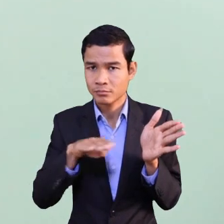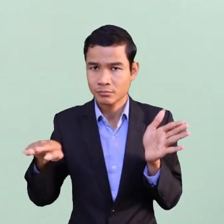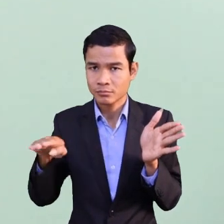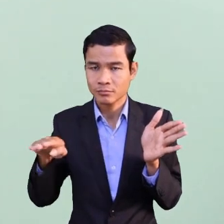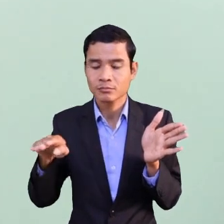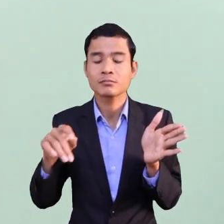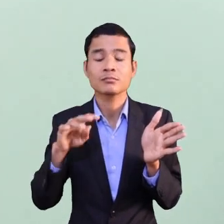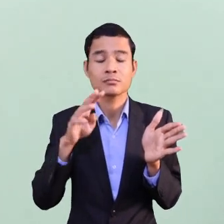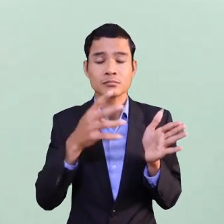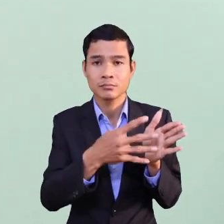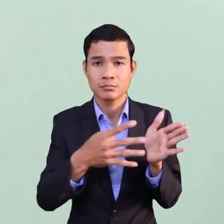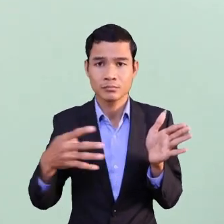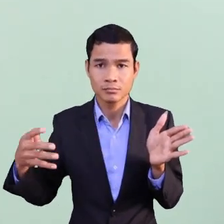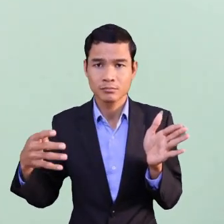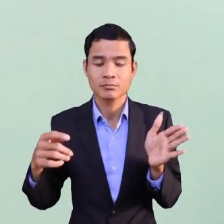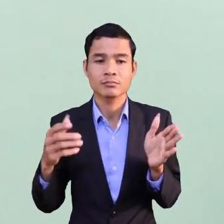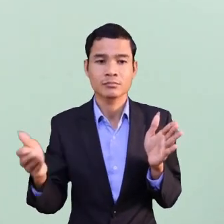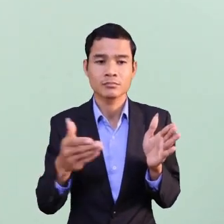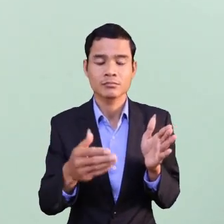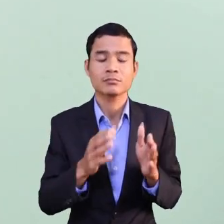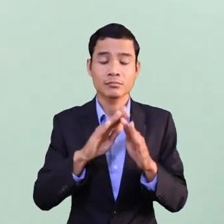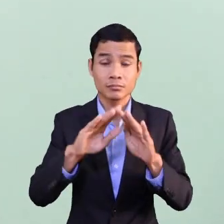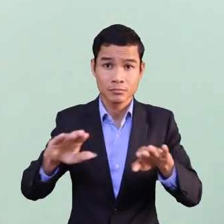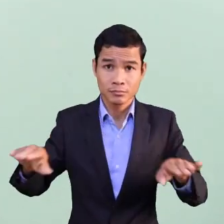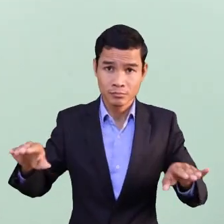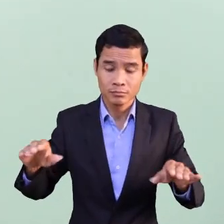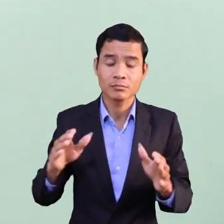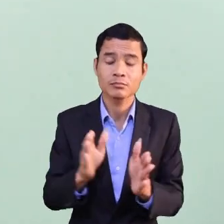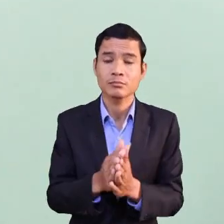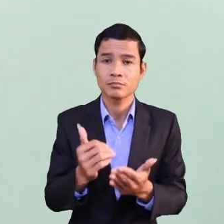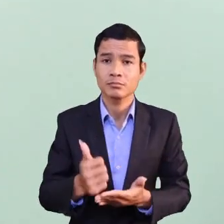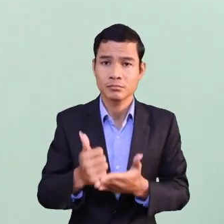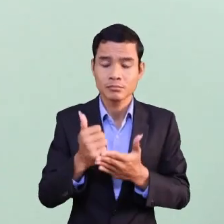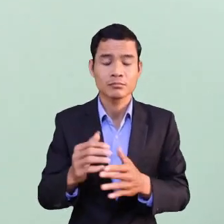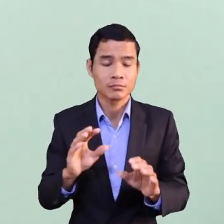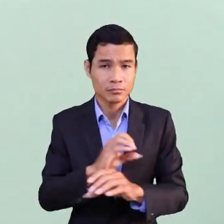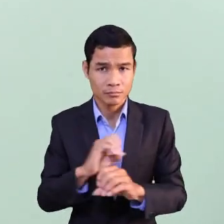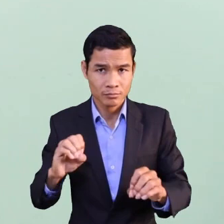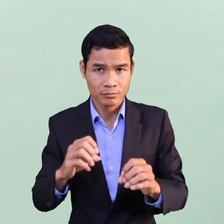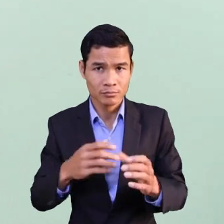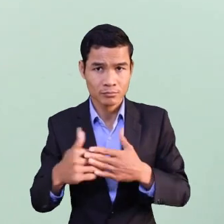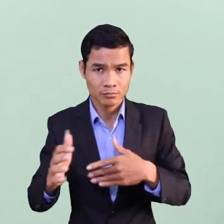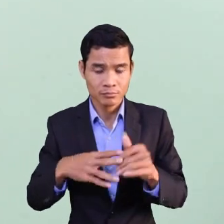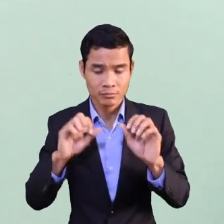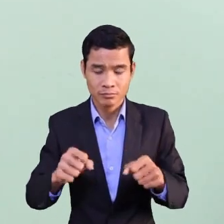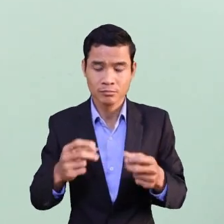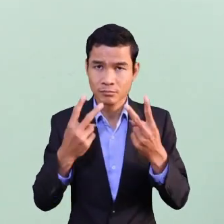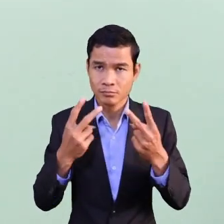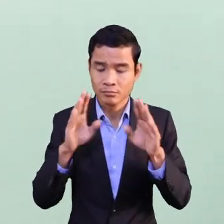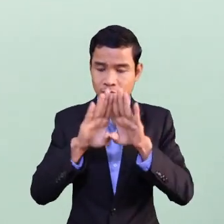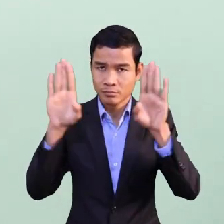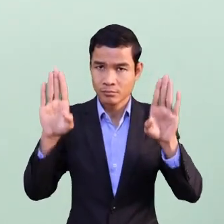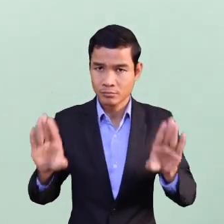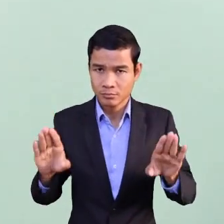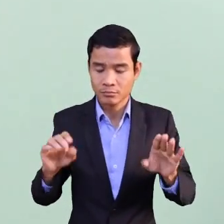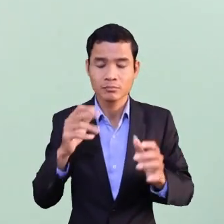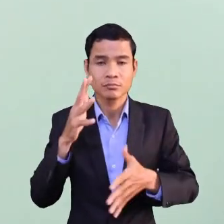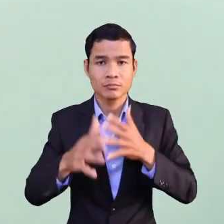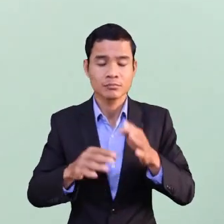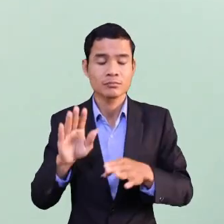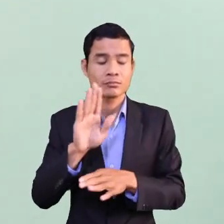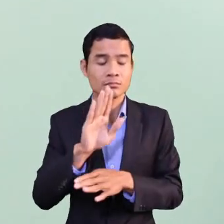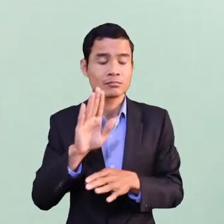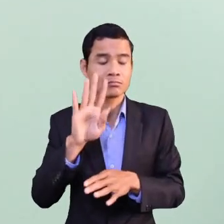តារាងជួដេកចំណែកកូនកូនដែលមិនមានសិភៅចំនួនទេកូនកូនត្រៀមខ្លួនអានចាតារាងនៅលើក្តារខៀន